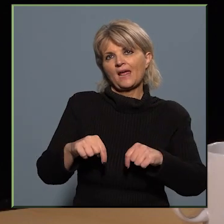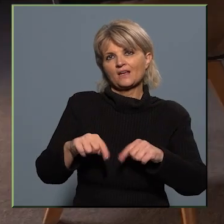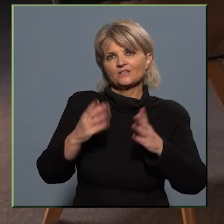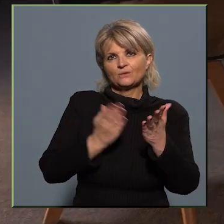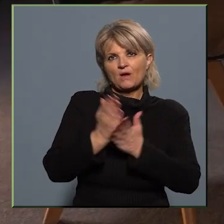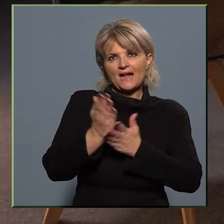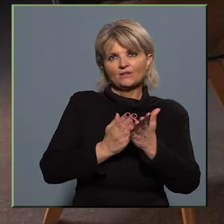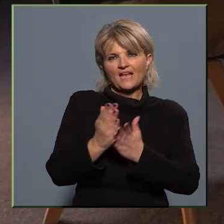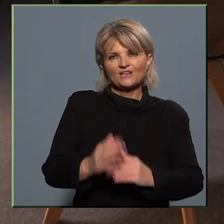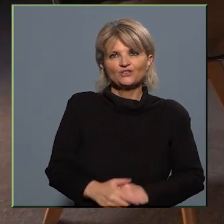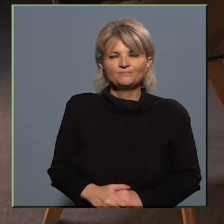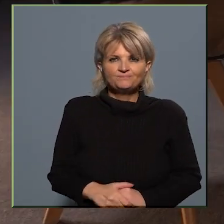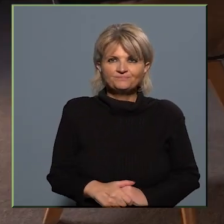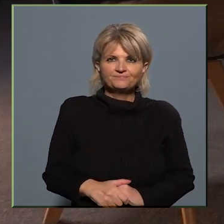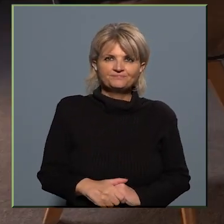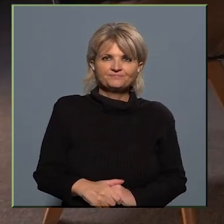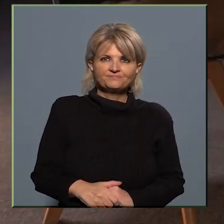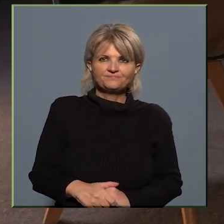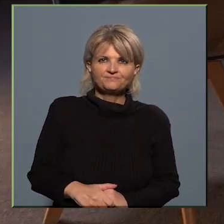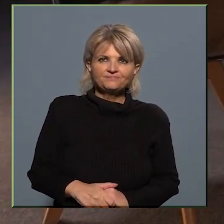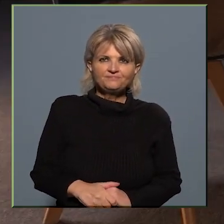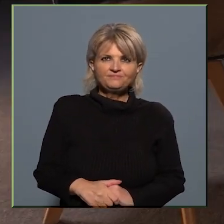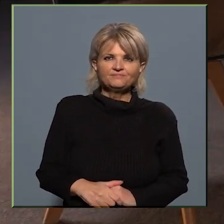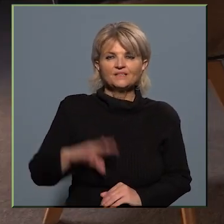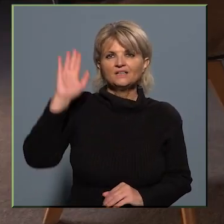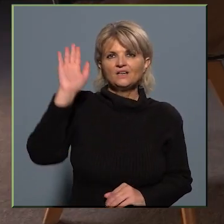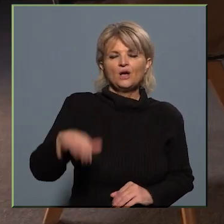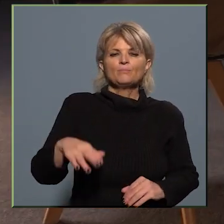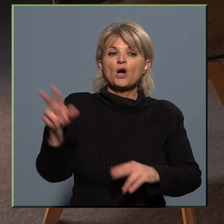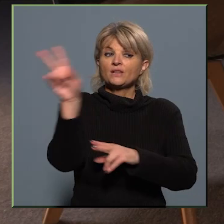szolgáltatások. Akkor majd figyeljük a további